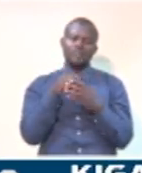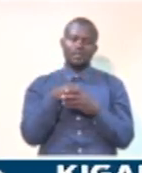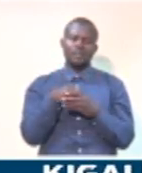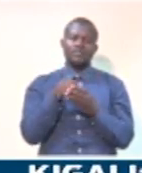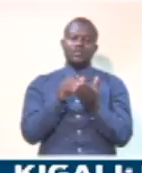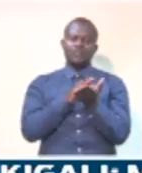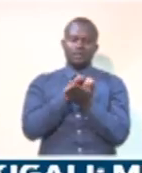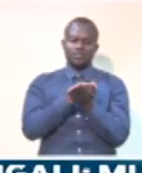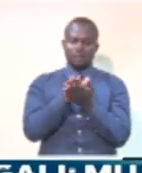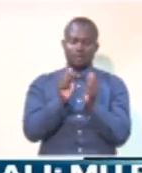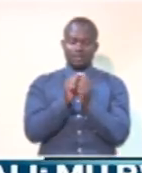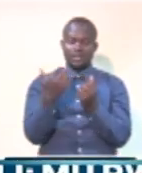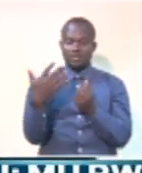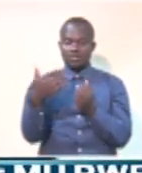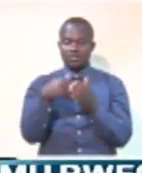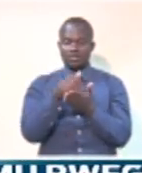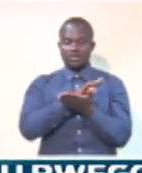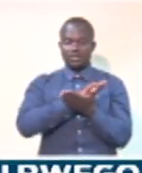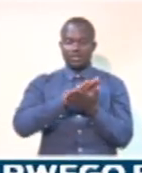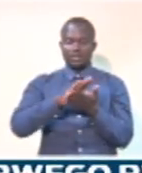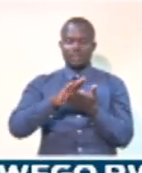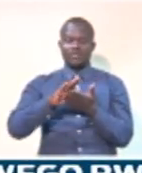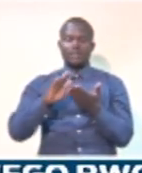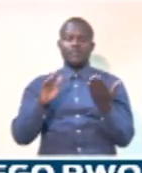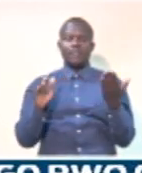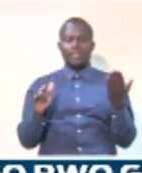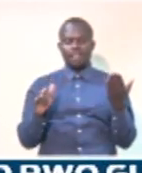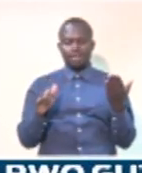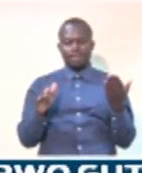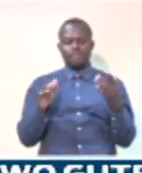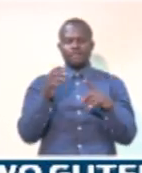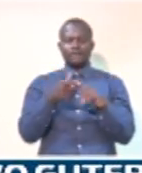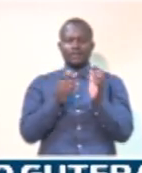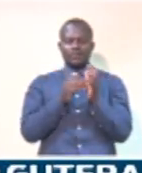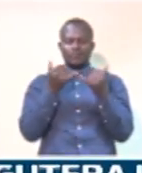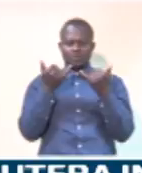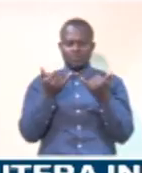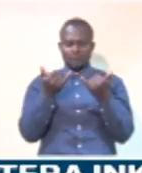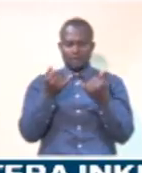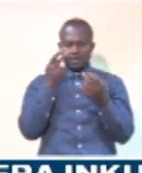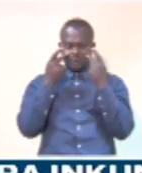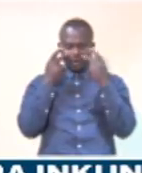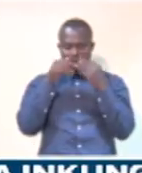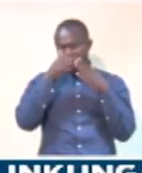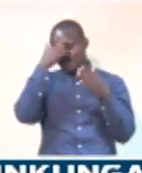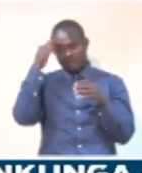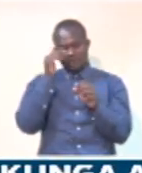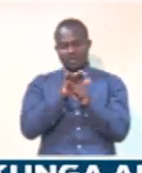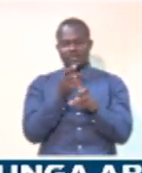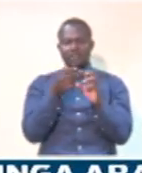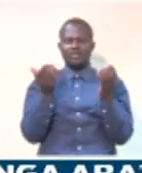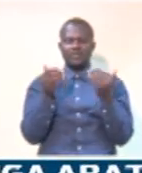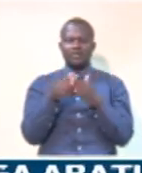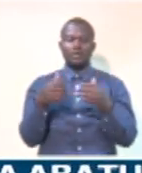amasabune ndetse n'impapuro z'isuku bakunze kwita sanitary pads ari kurebye usanga impamvu nyinshi zituruka ku ngaruka